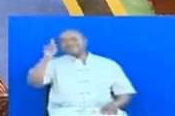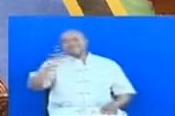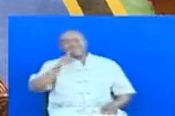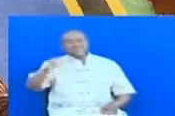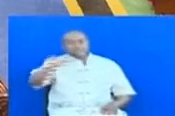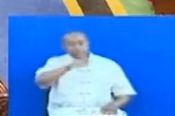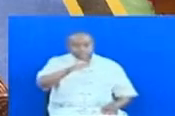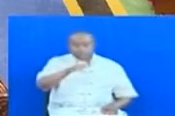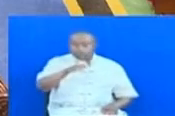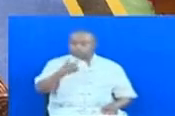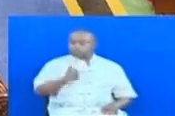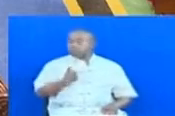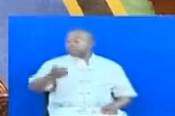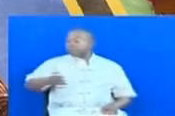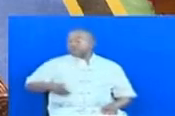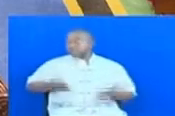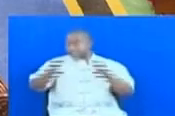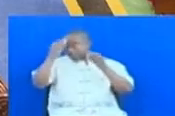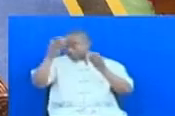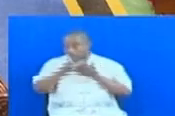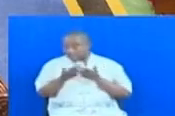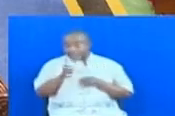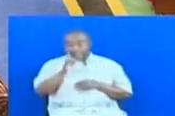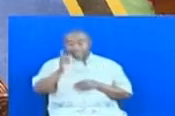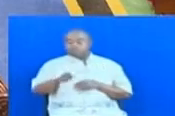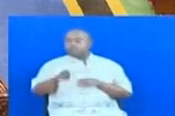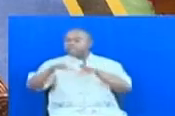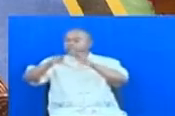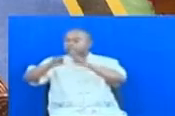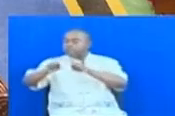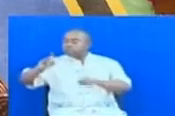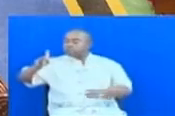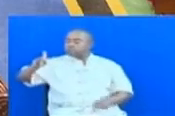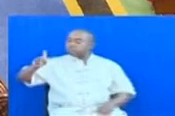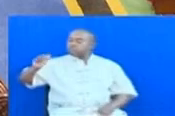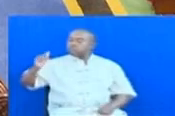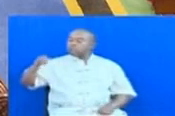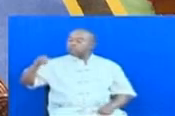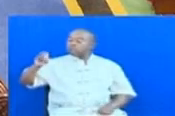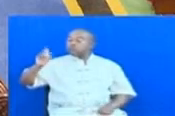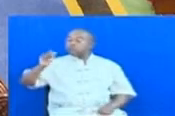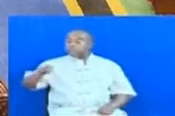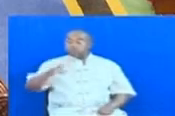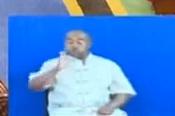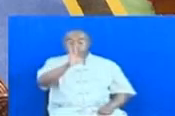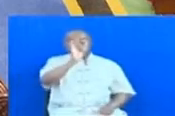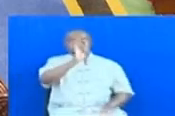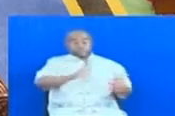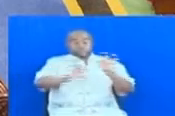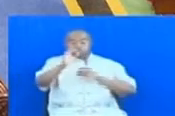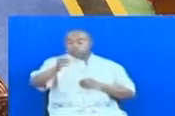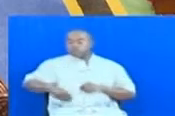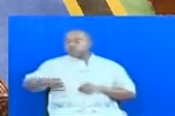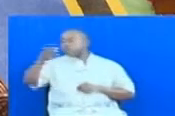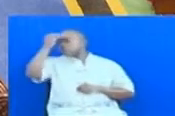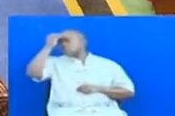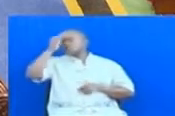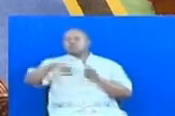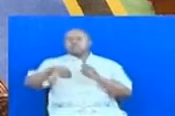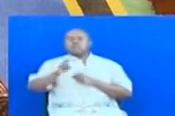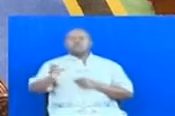wanakaimu, hakuna maafisa elimu. Lakini leo hii kuja kuangalia tumeajiri, tumepeleka, tumeteua maafisa elimu katika halmashauri